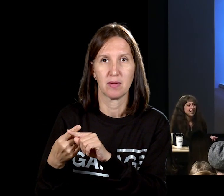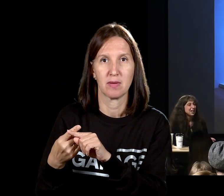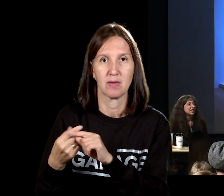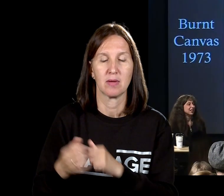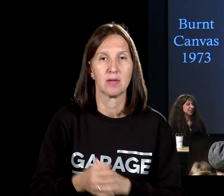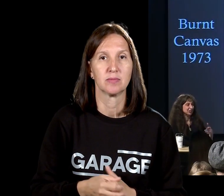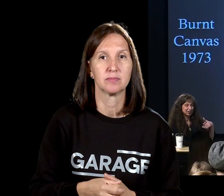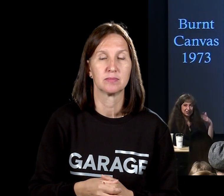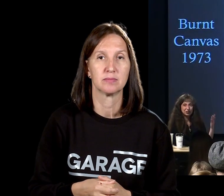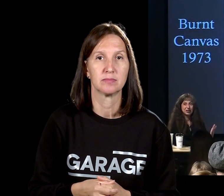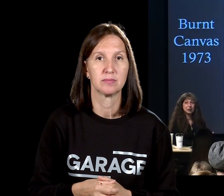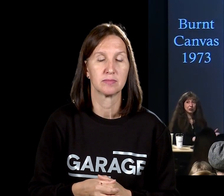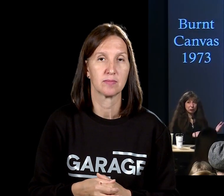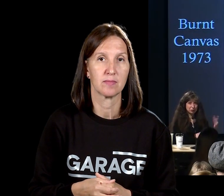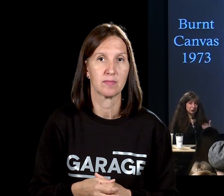Омбли.